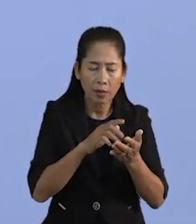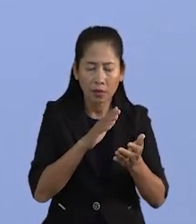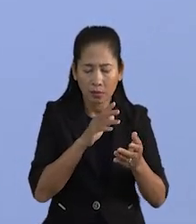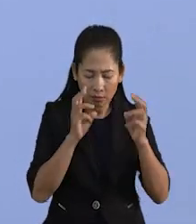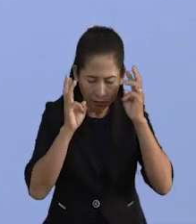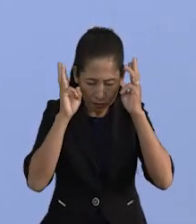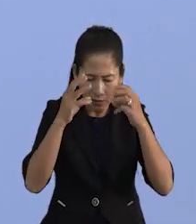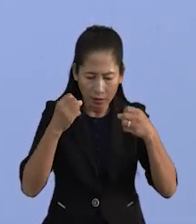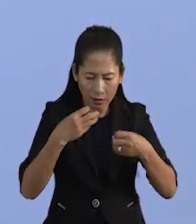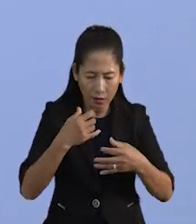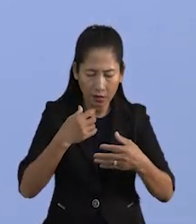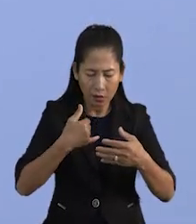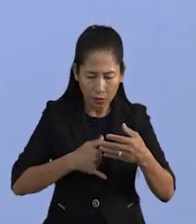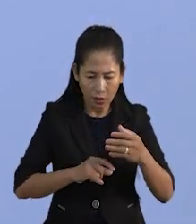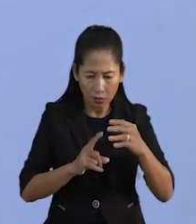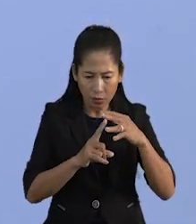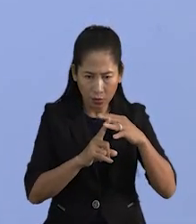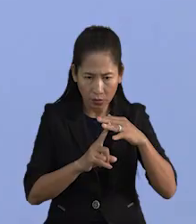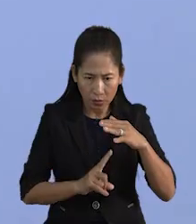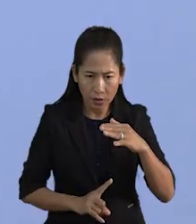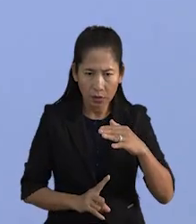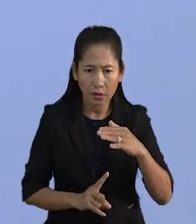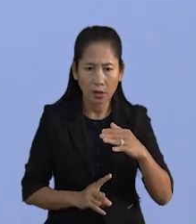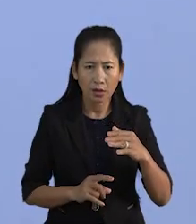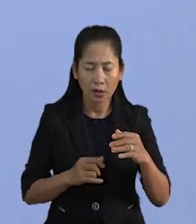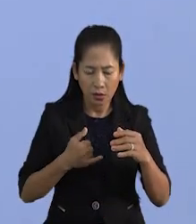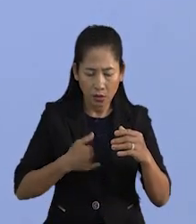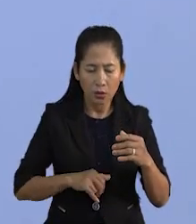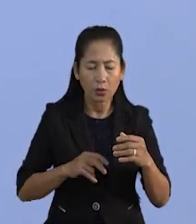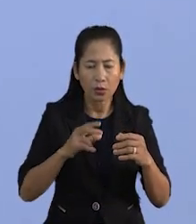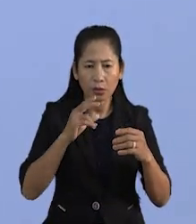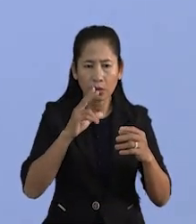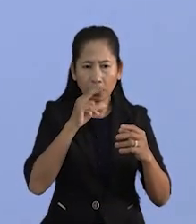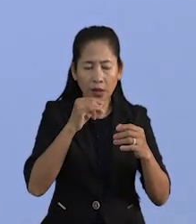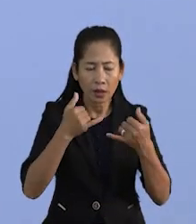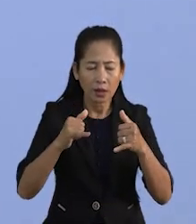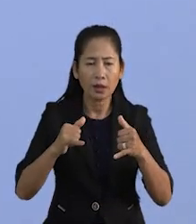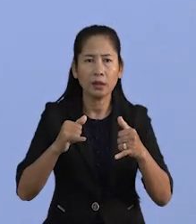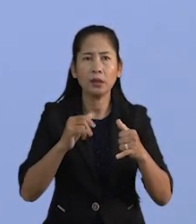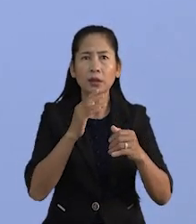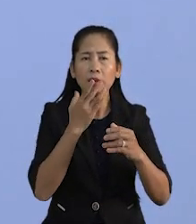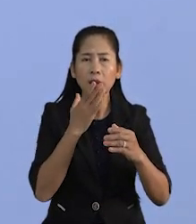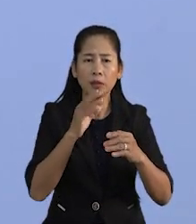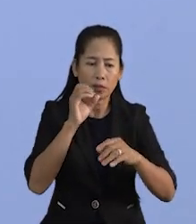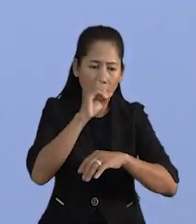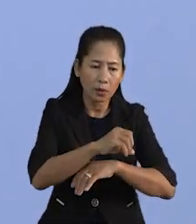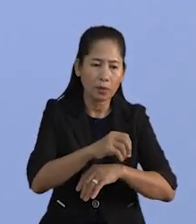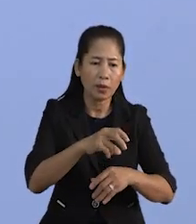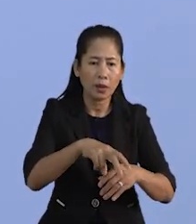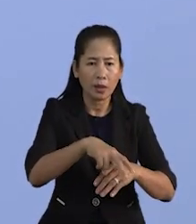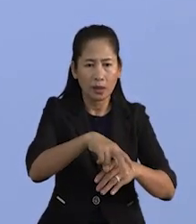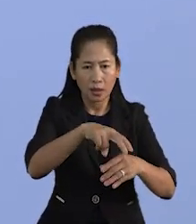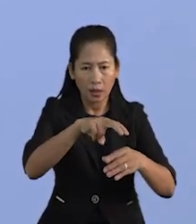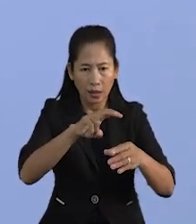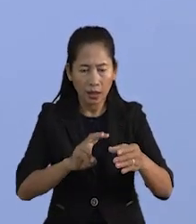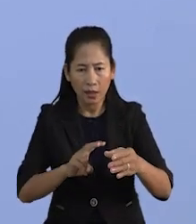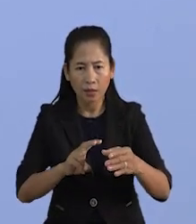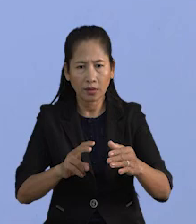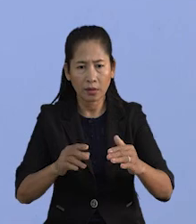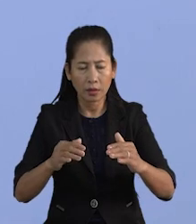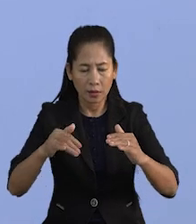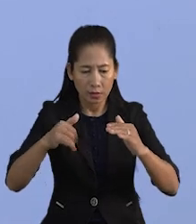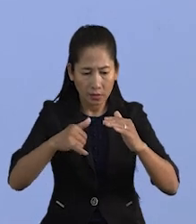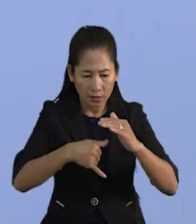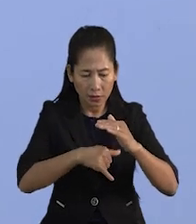ខ្លាំងណាស់ខ្លាចកូនលងទឹកកូនទាលេងទឹកស្កប់ស្កល់ដល់ពេលប្រលប់នាំគ្នាឡើងមកត្រសល់ក្រោ